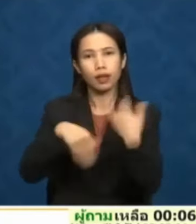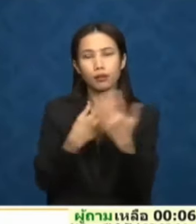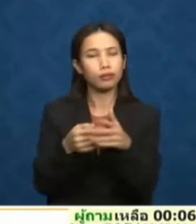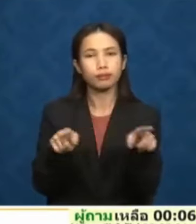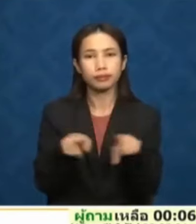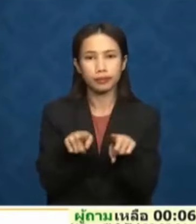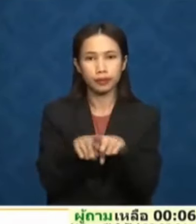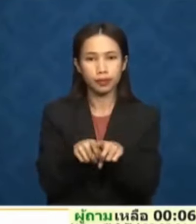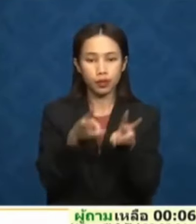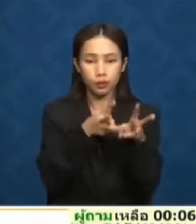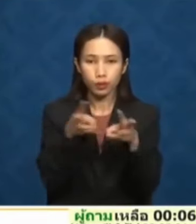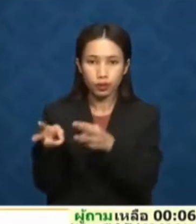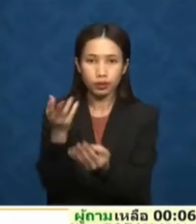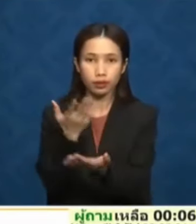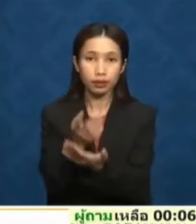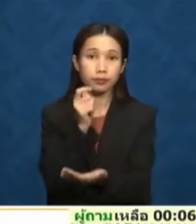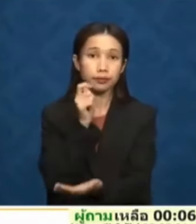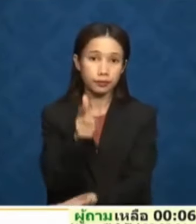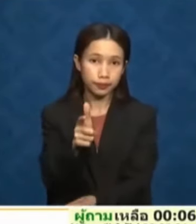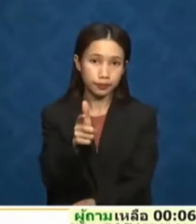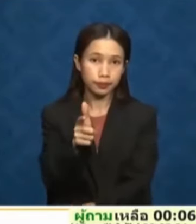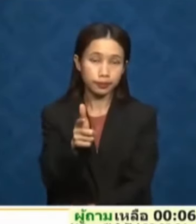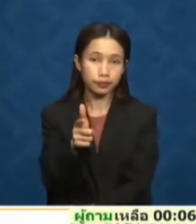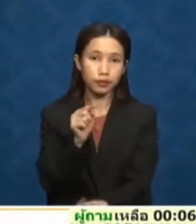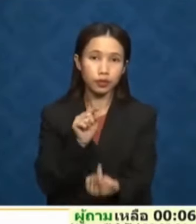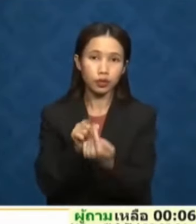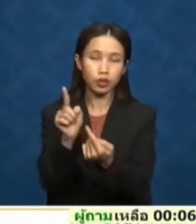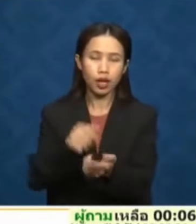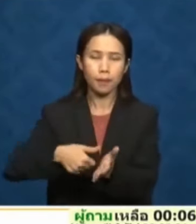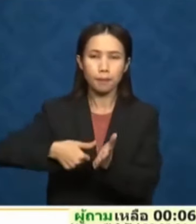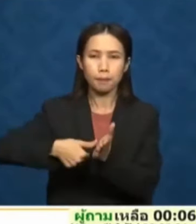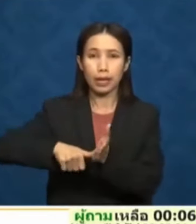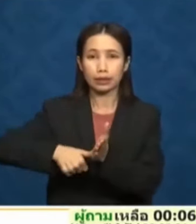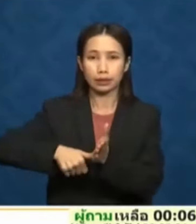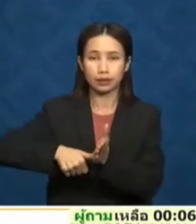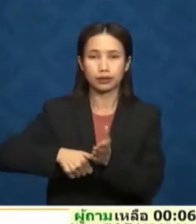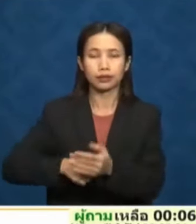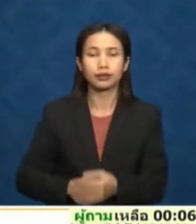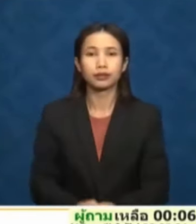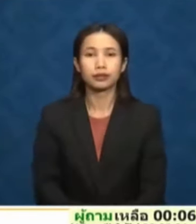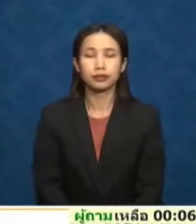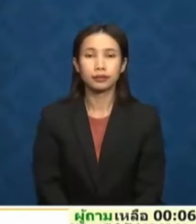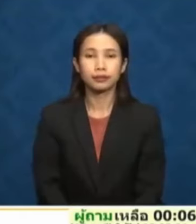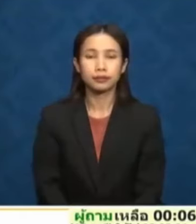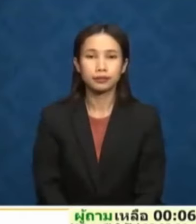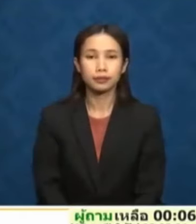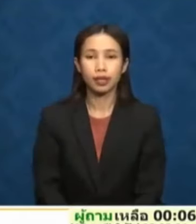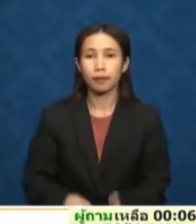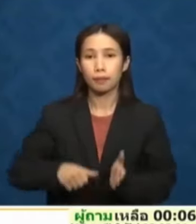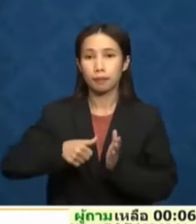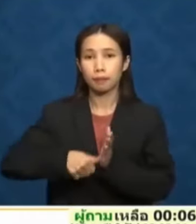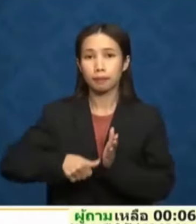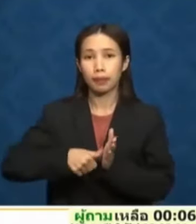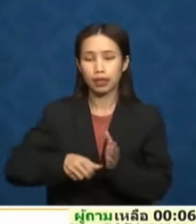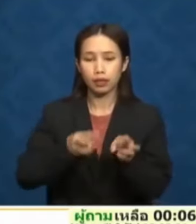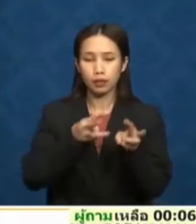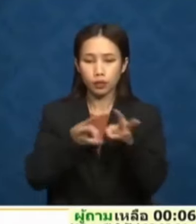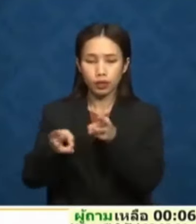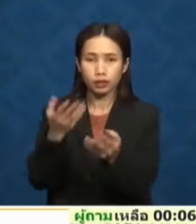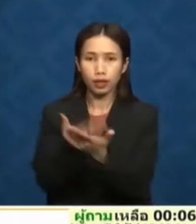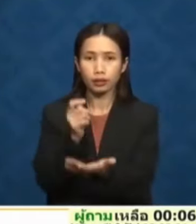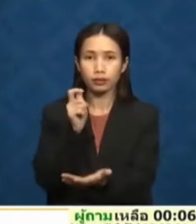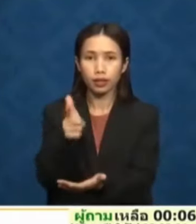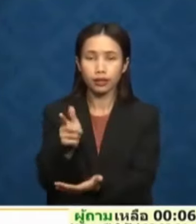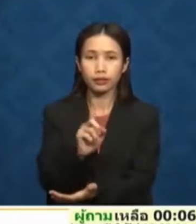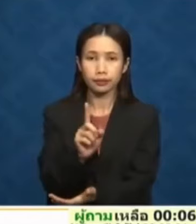วิธีการจ่ายเนี่ยมันทำให้เกิดพระหนี้ทางบัญชีเกิดพระหนี้ทางบัญชีวิธีการจ่ายแบบนี้